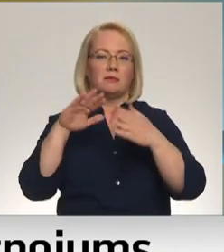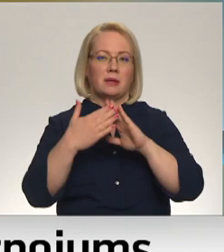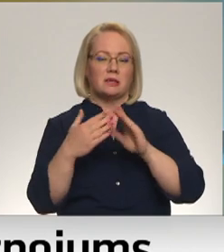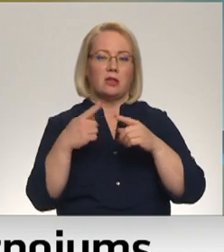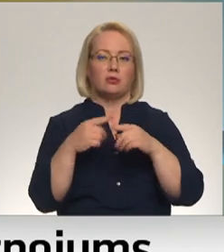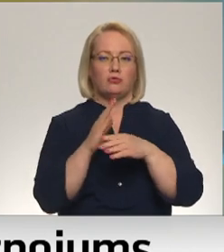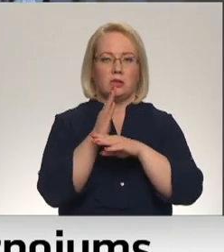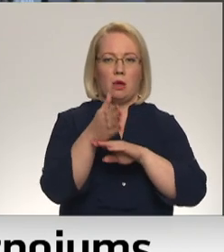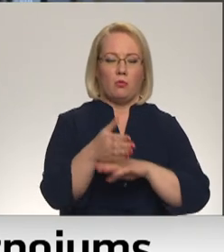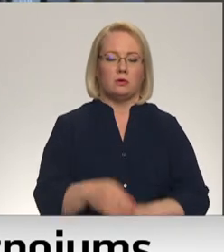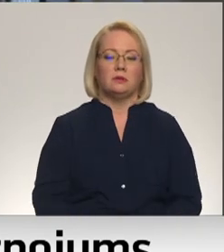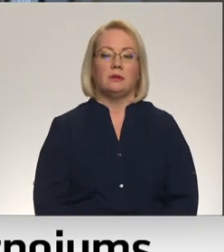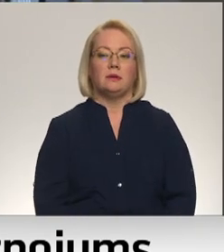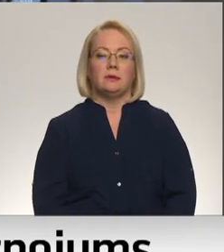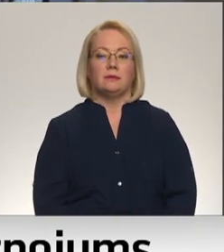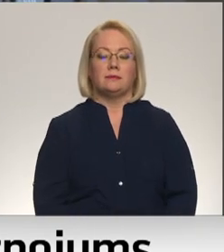ciemos.